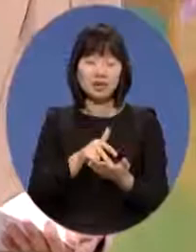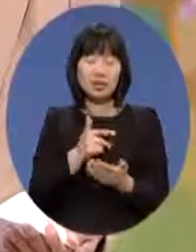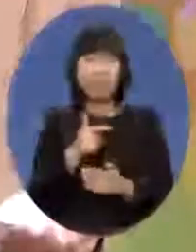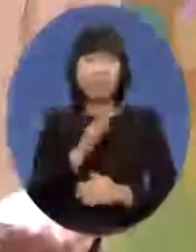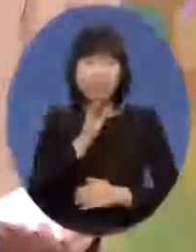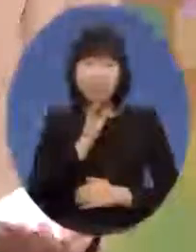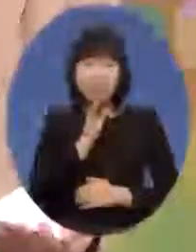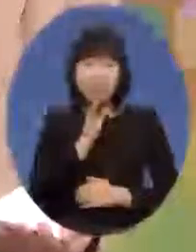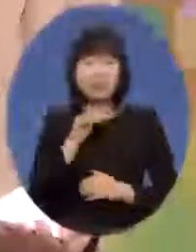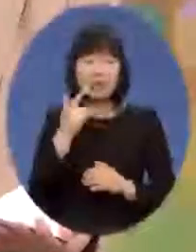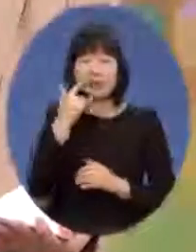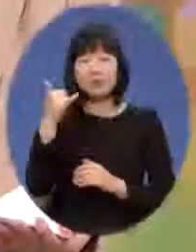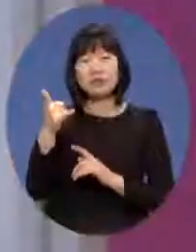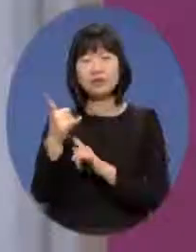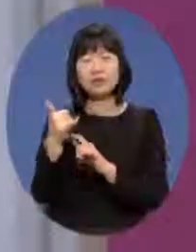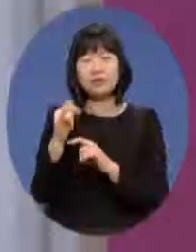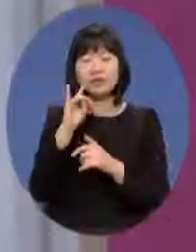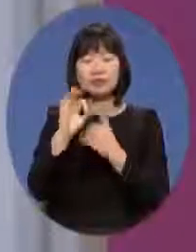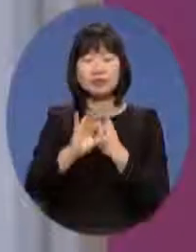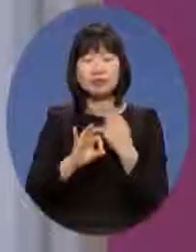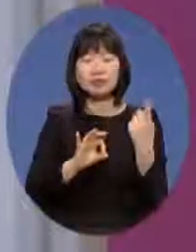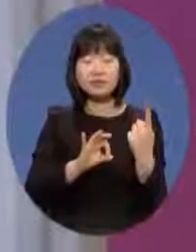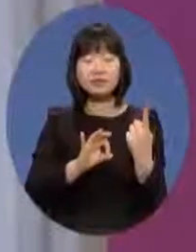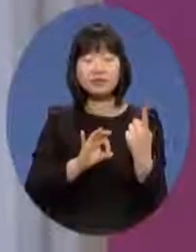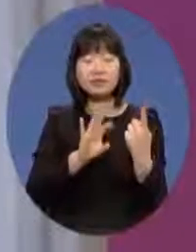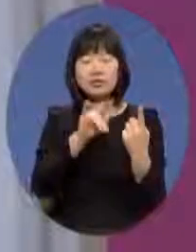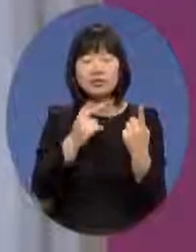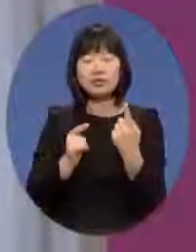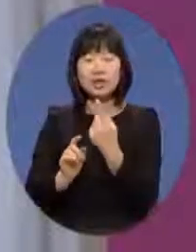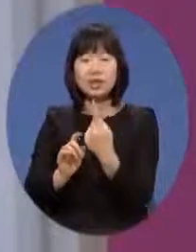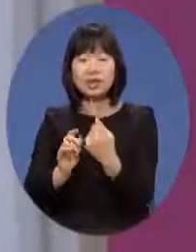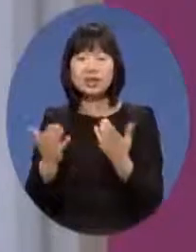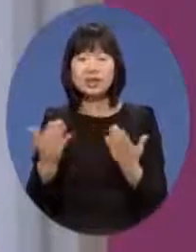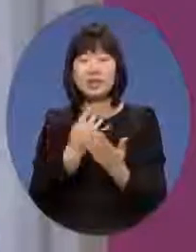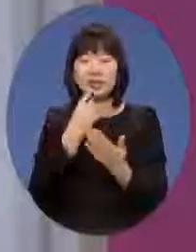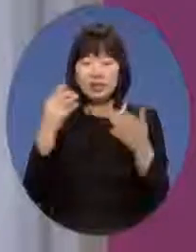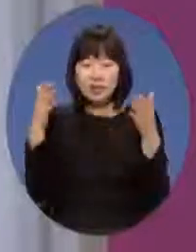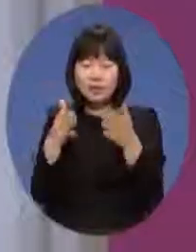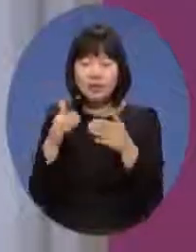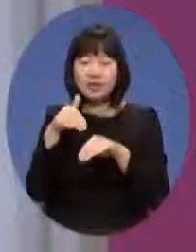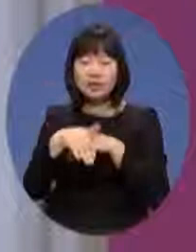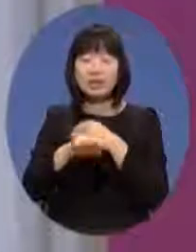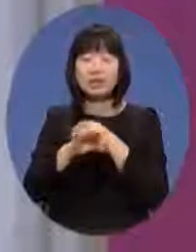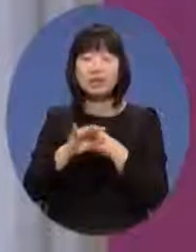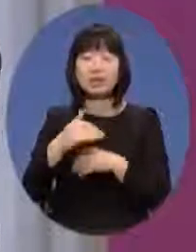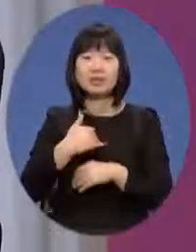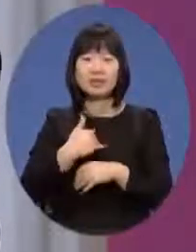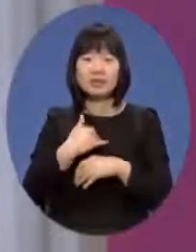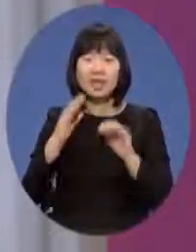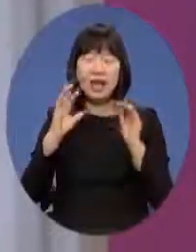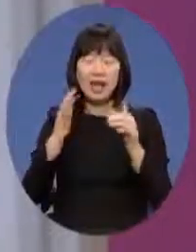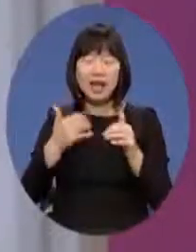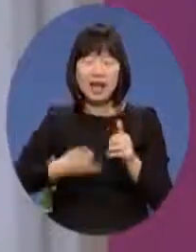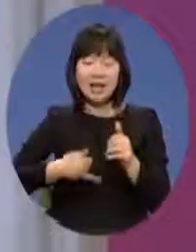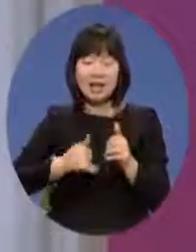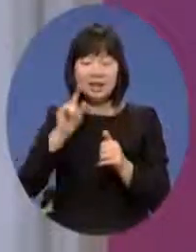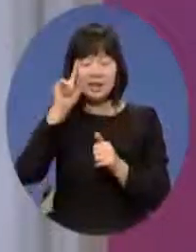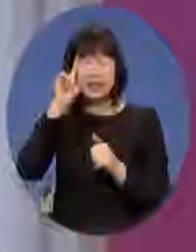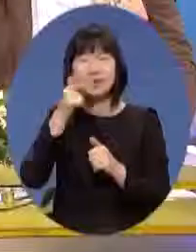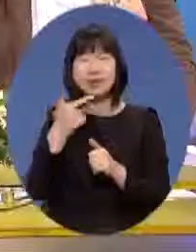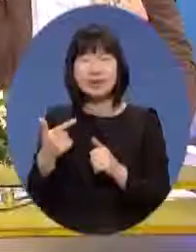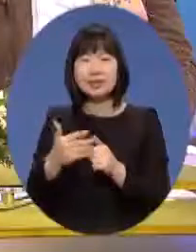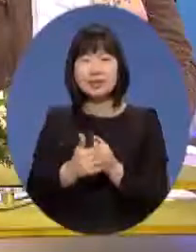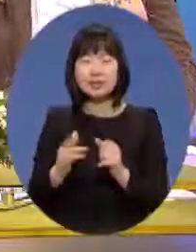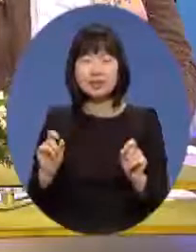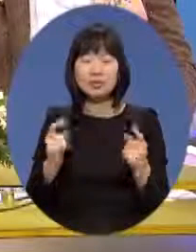그래서 이제 부모님이 만약 한 번에 한 가지 일만 올인해서 하는 스타일이면 정말 아이들이 스트레스를 많이 받아요.